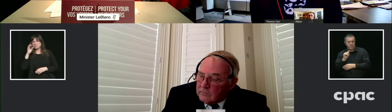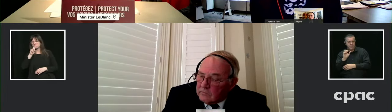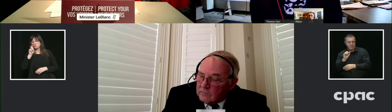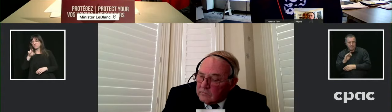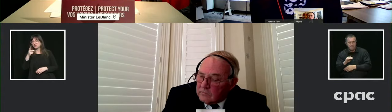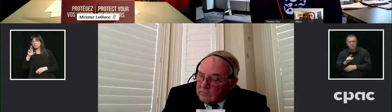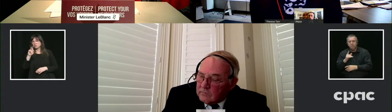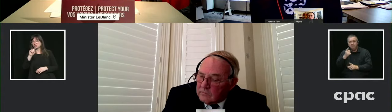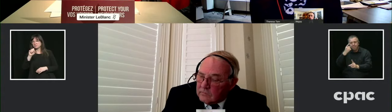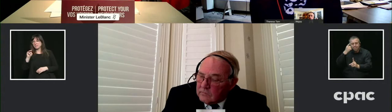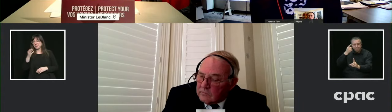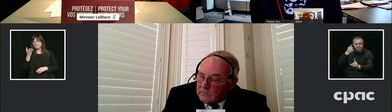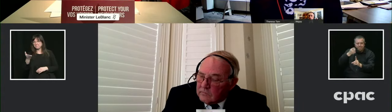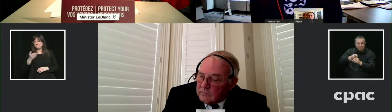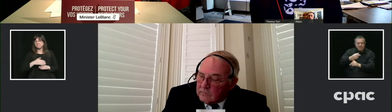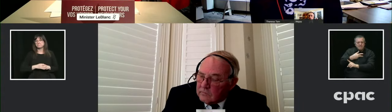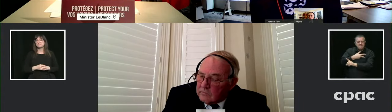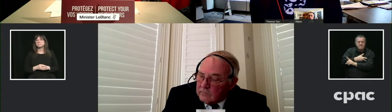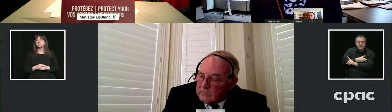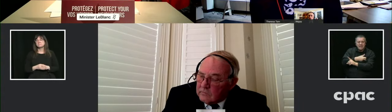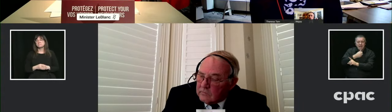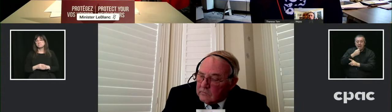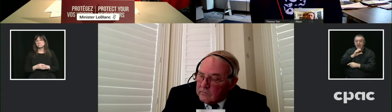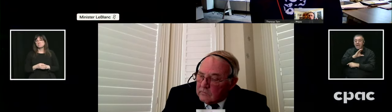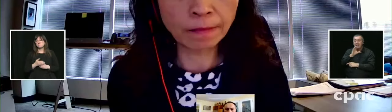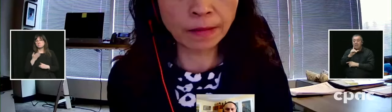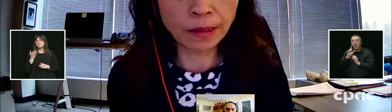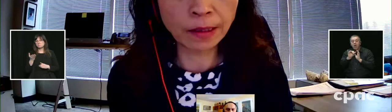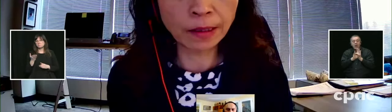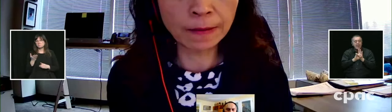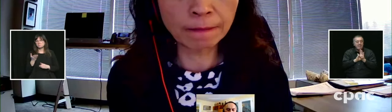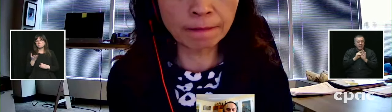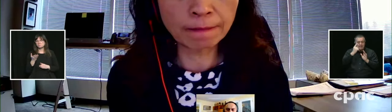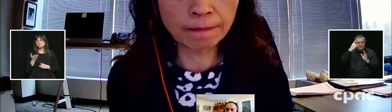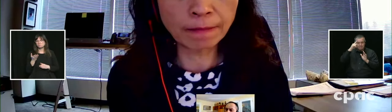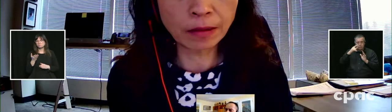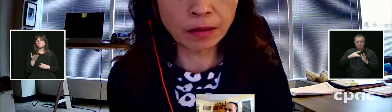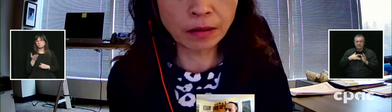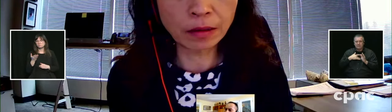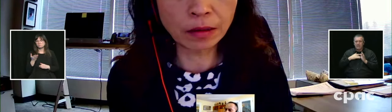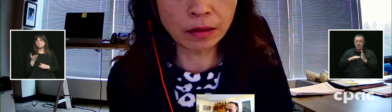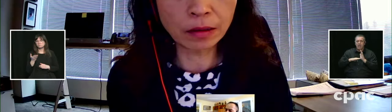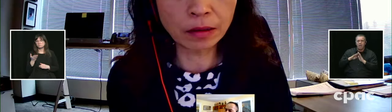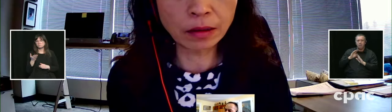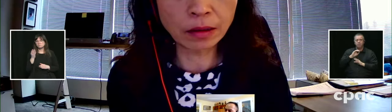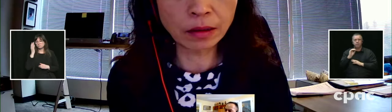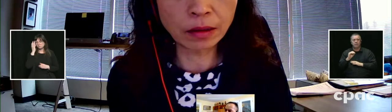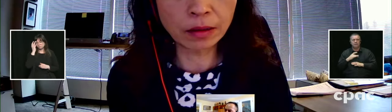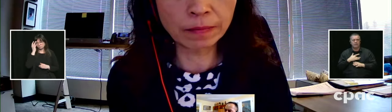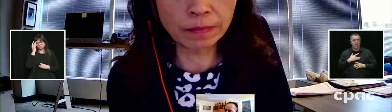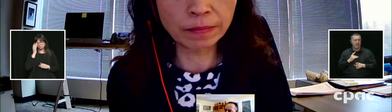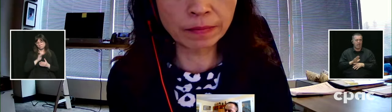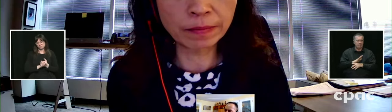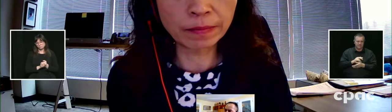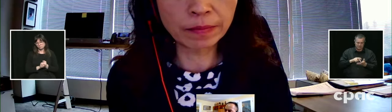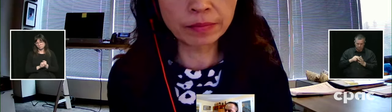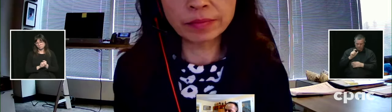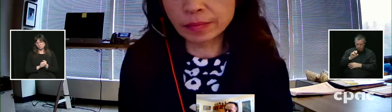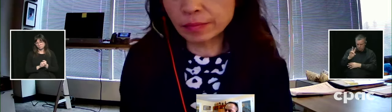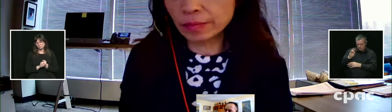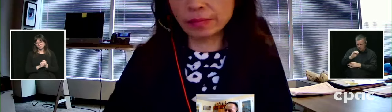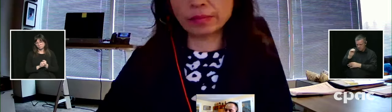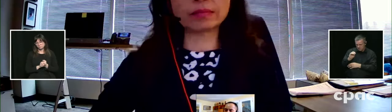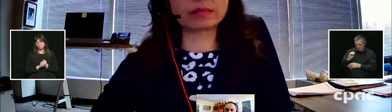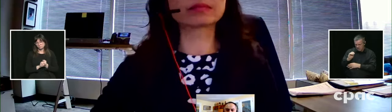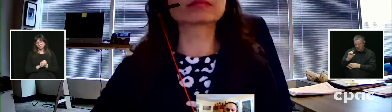est la cible de couverture vaccinale que le Canada a identifiée pour atteindre une certaine immunité collective. Est-ce qu'on parle de 70 %